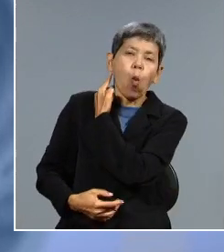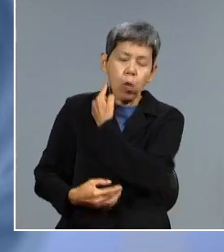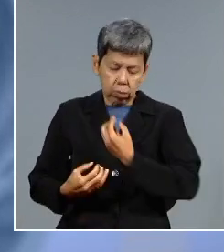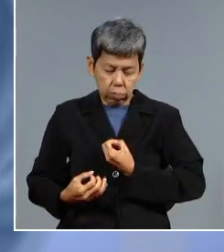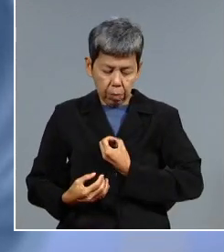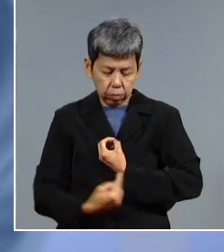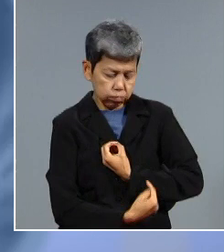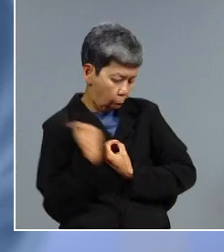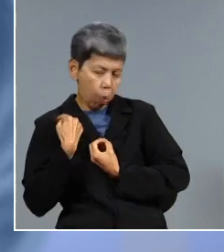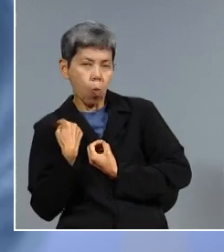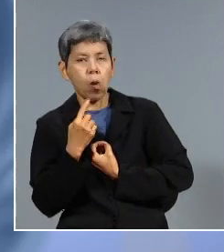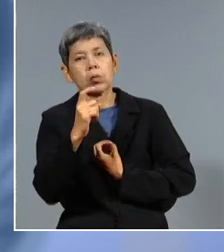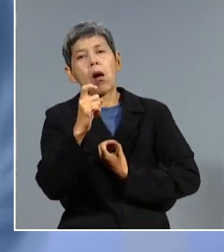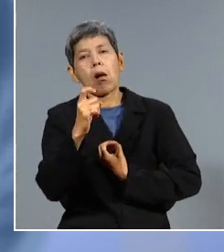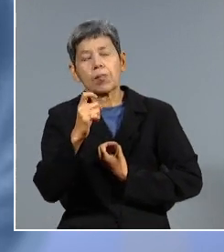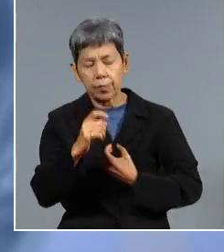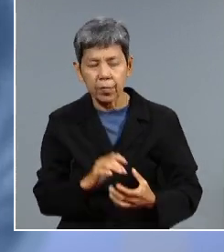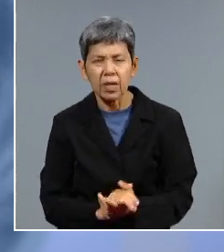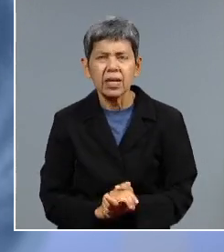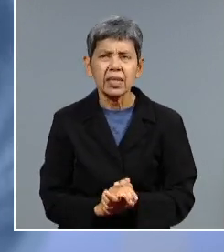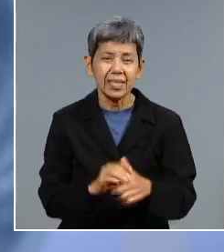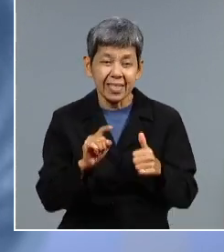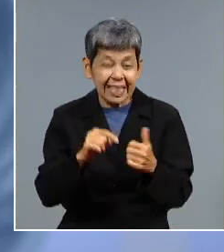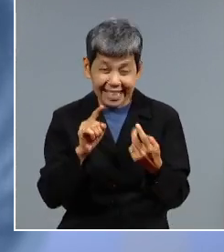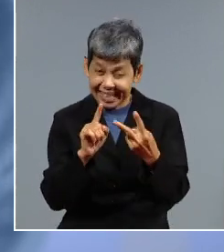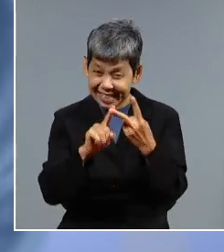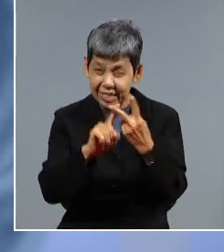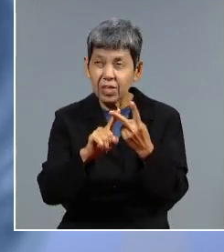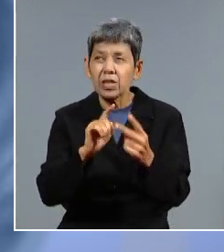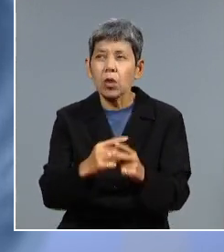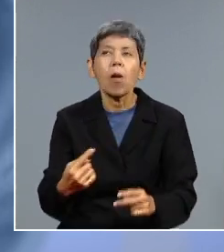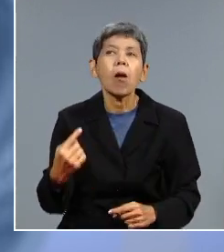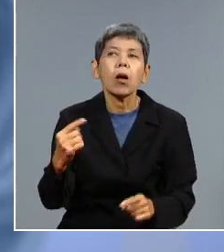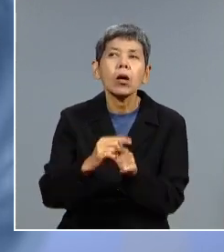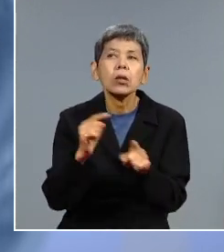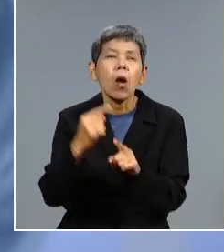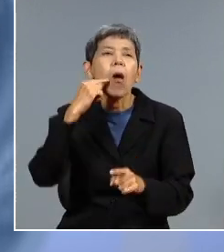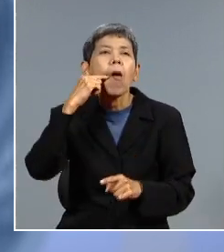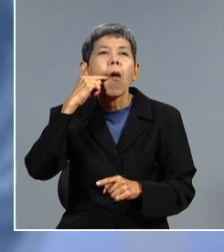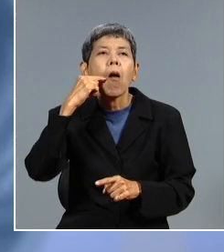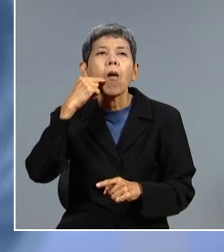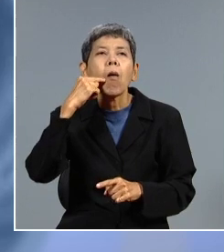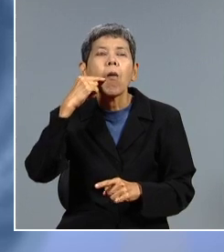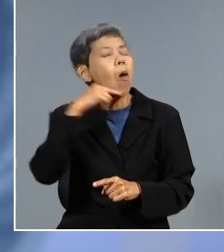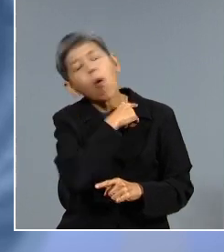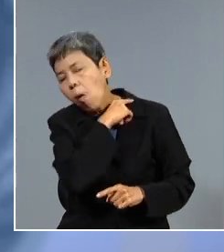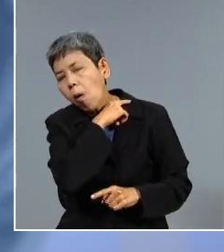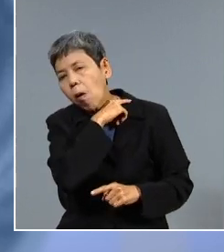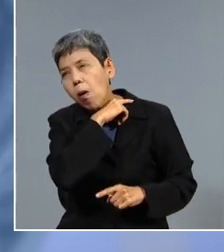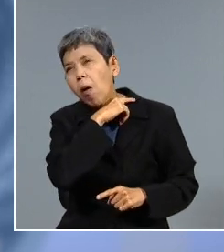ถ้าคุณว่าบอลเสียชีวิตนะส่วนอีกรูปนึงเนี่ยยิงตรงนี้เข้าโรงนี้ถากนี้ไปแล้วก็